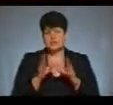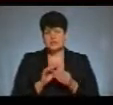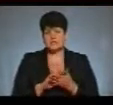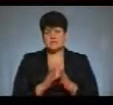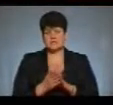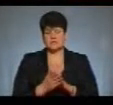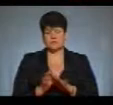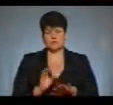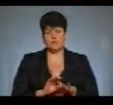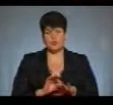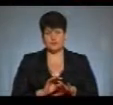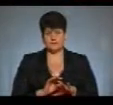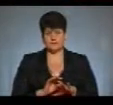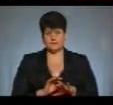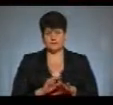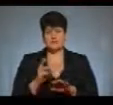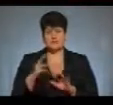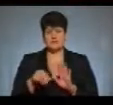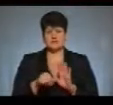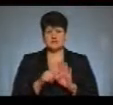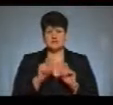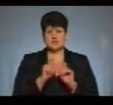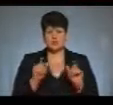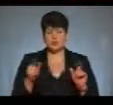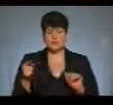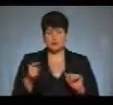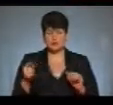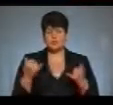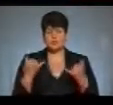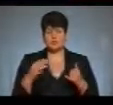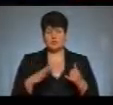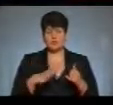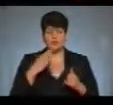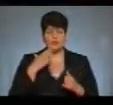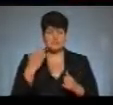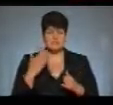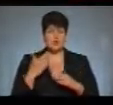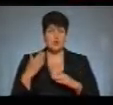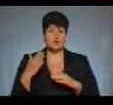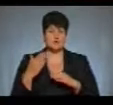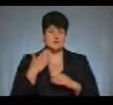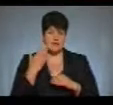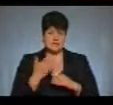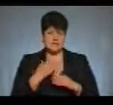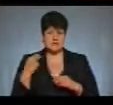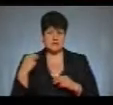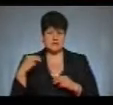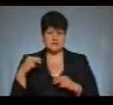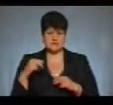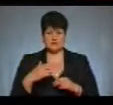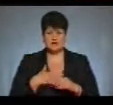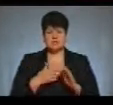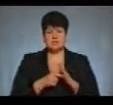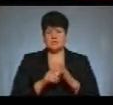стабільність. У 36 школах Тернополя сьогодні відбувся останній дзвоник. Наш клас був дуже